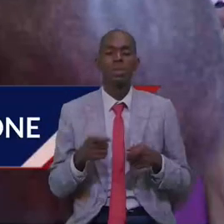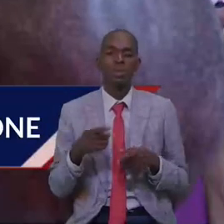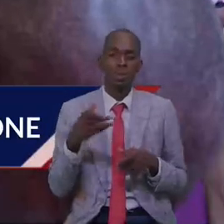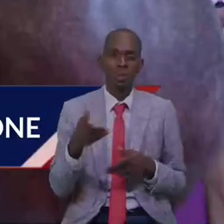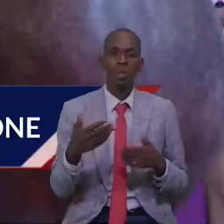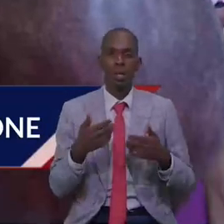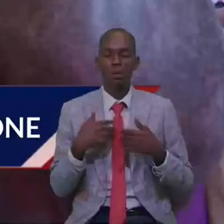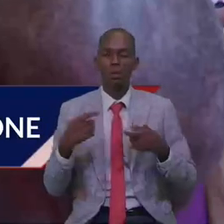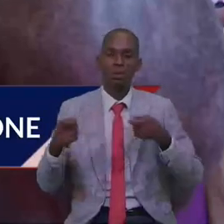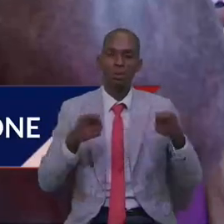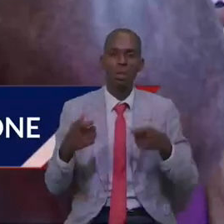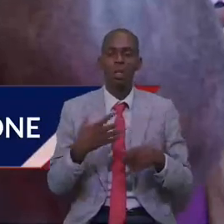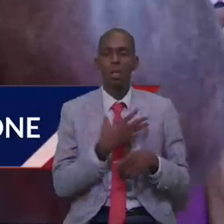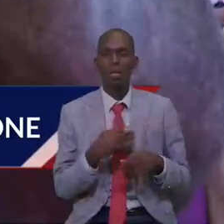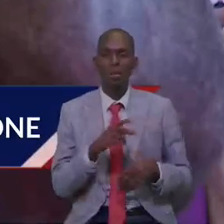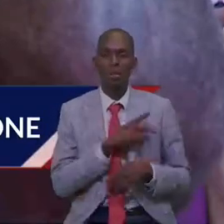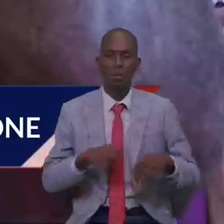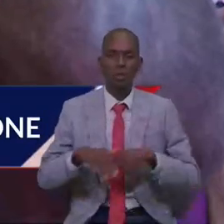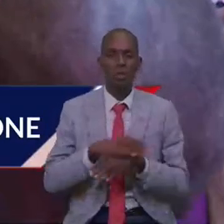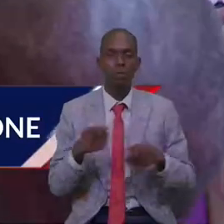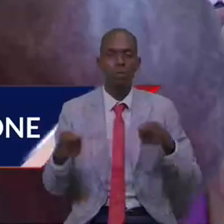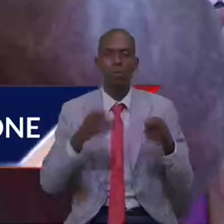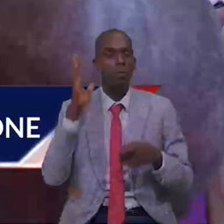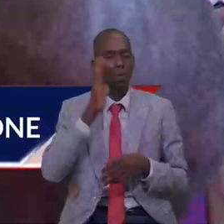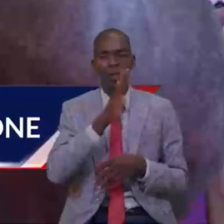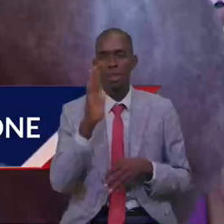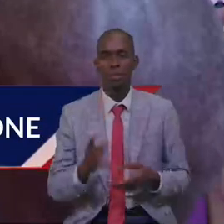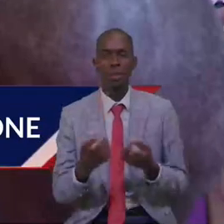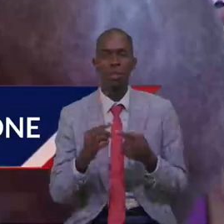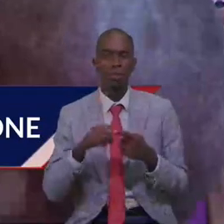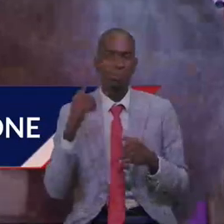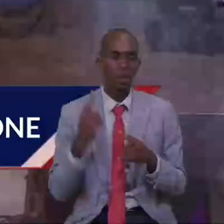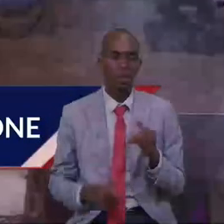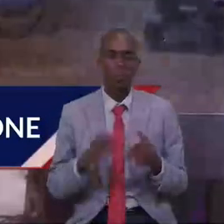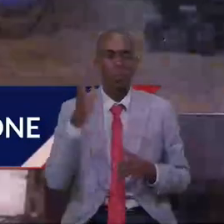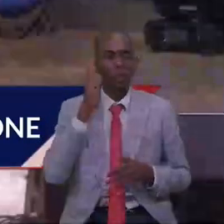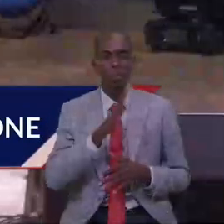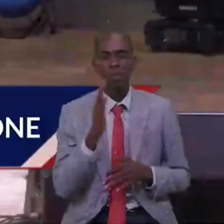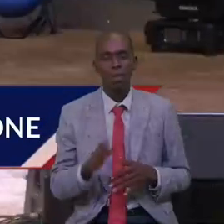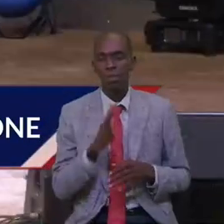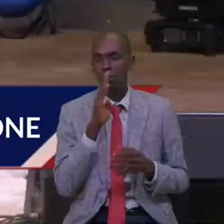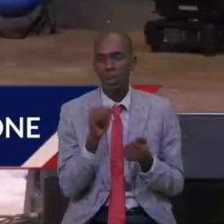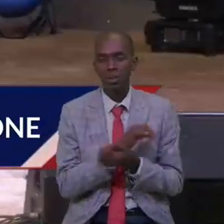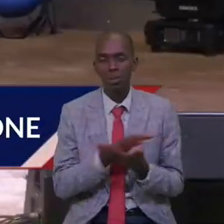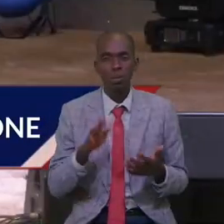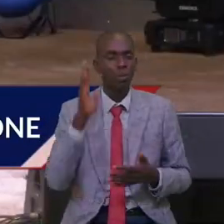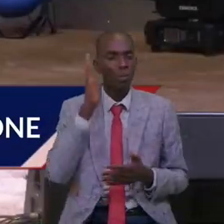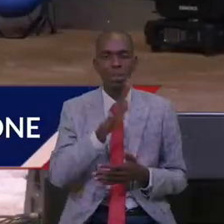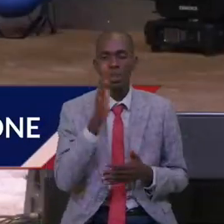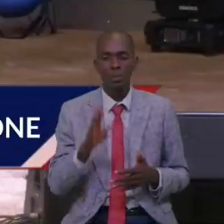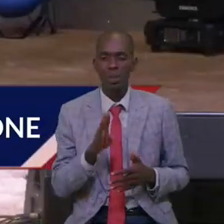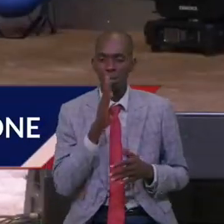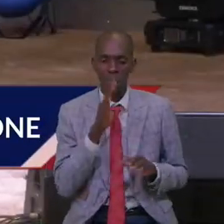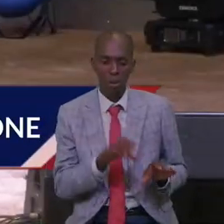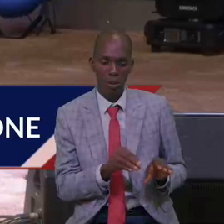un royaume, son royaume et sa domination n'auront pas de fin, ne seront pas détruits, ne seront pas renversés